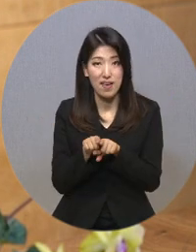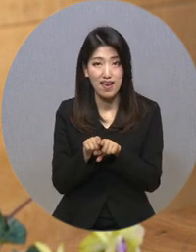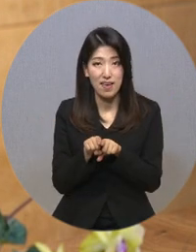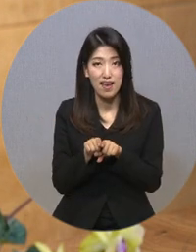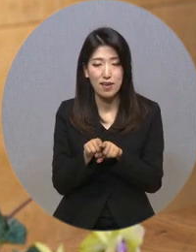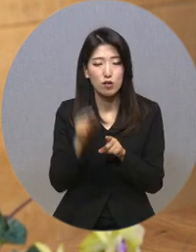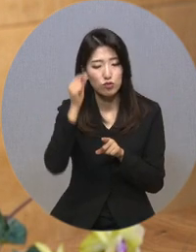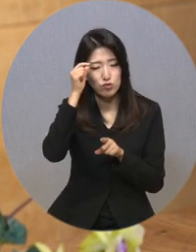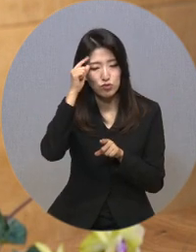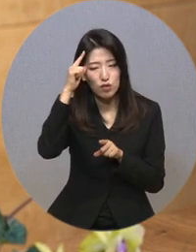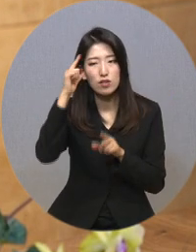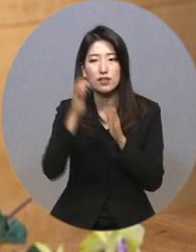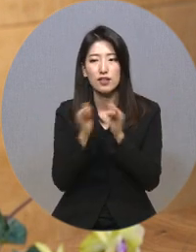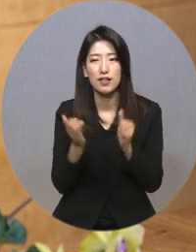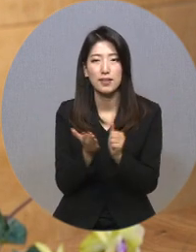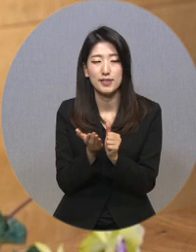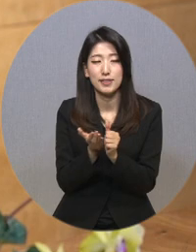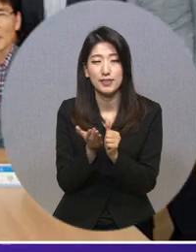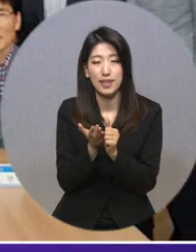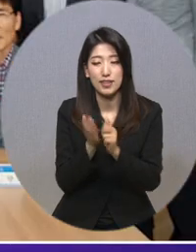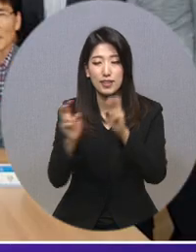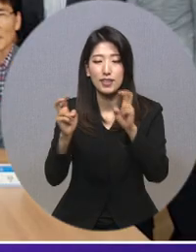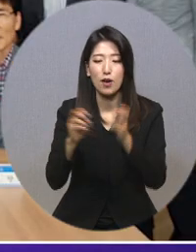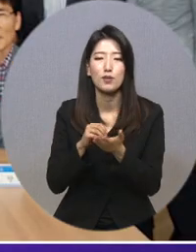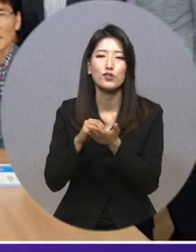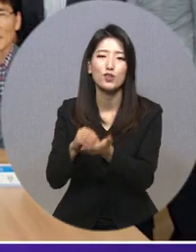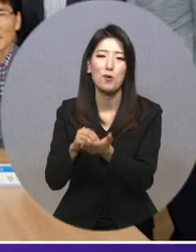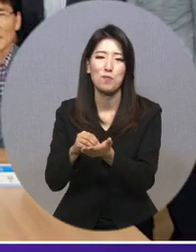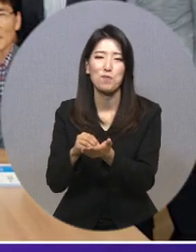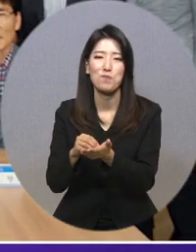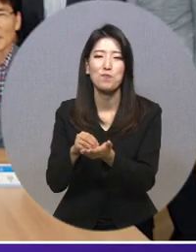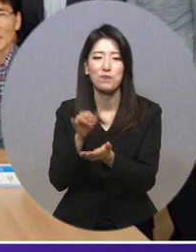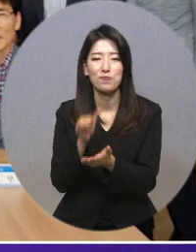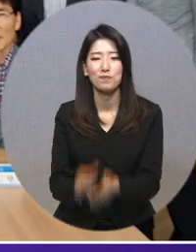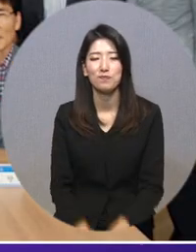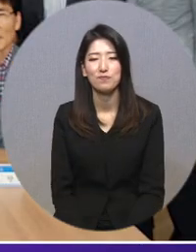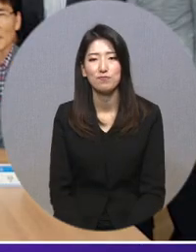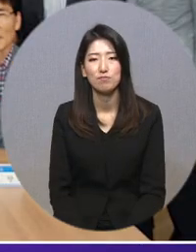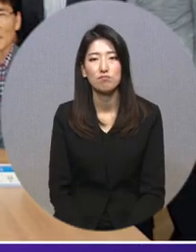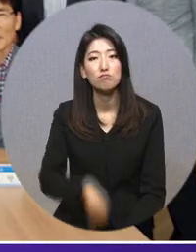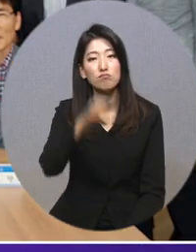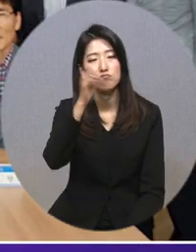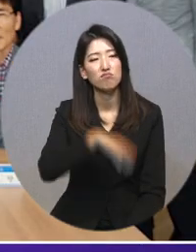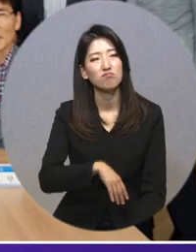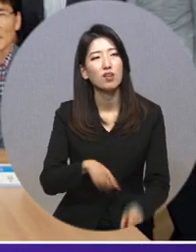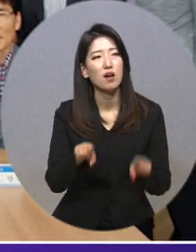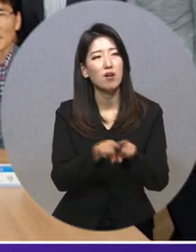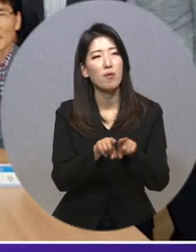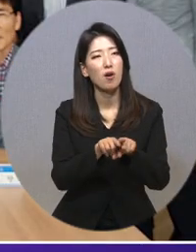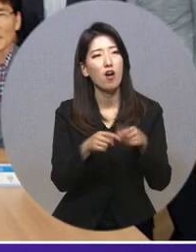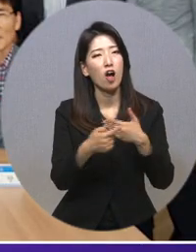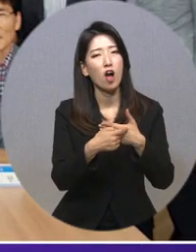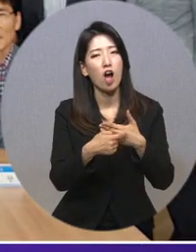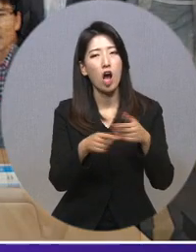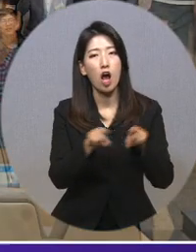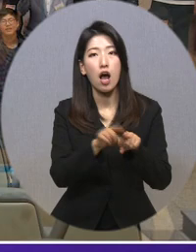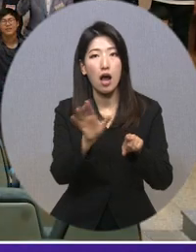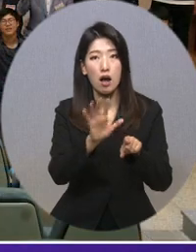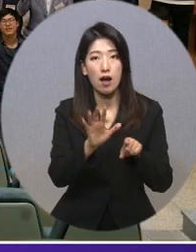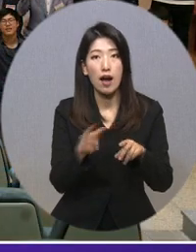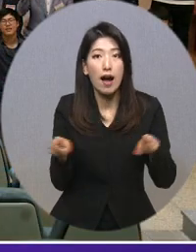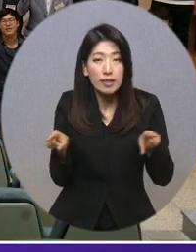해서 취업시키는 그 기업으로 취업시키는 프로그램. 이것처럼 저희들은 단지 그냥 산학 협동만 하는 게 아니고 정말